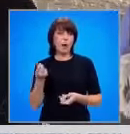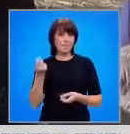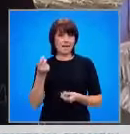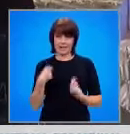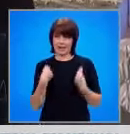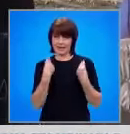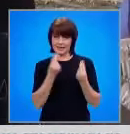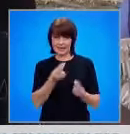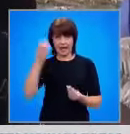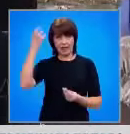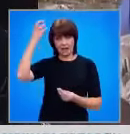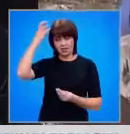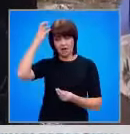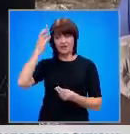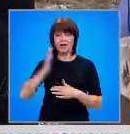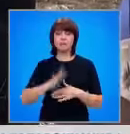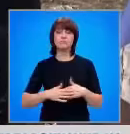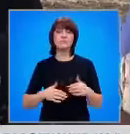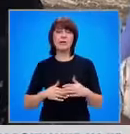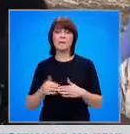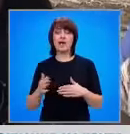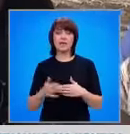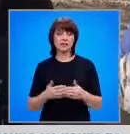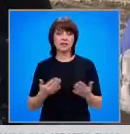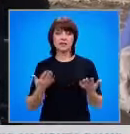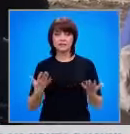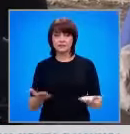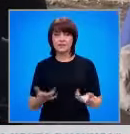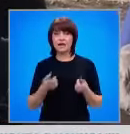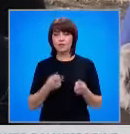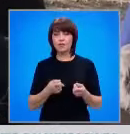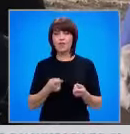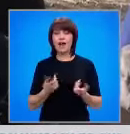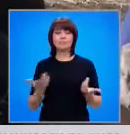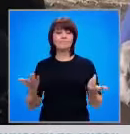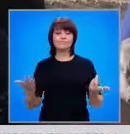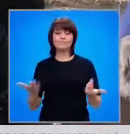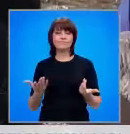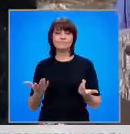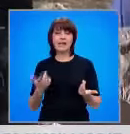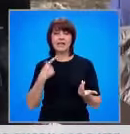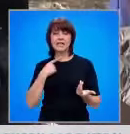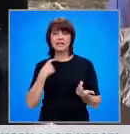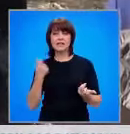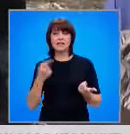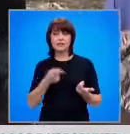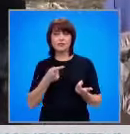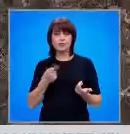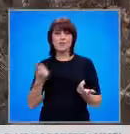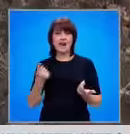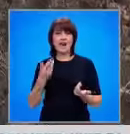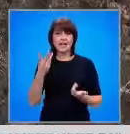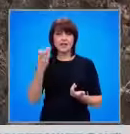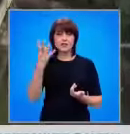даде държавата, на практика под отдаването на едно такова насъждение от порядъка на 30 и 40 години, това е половин човешки